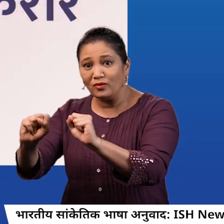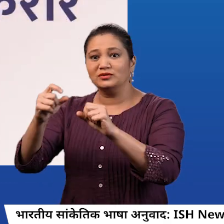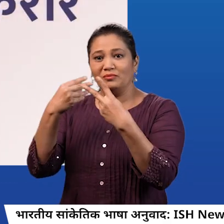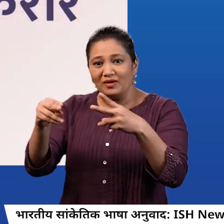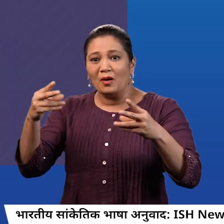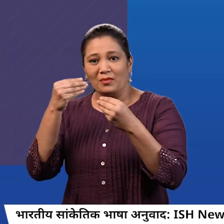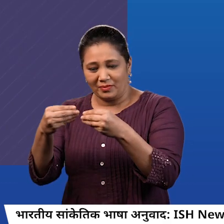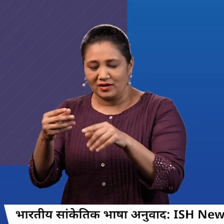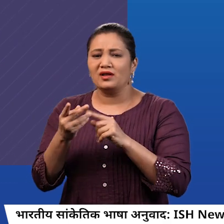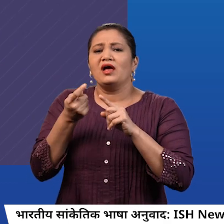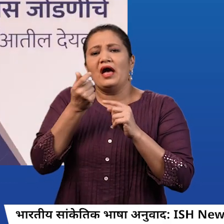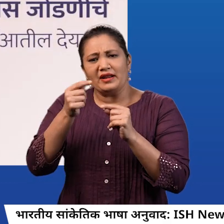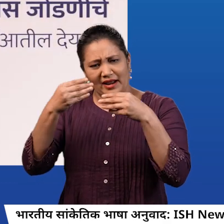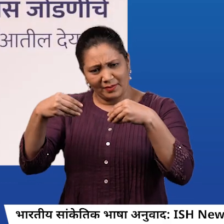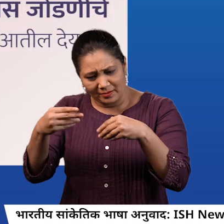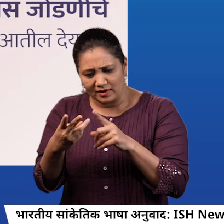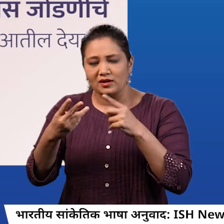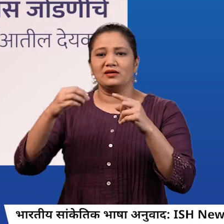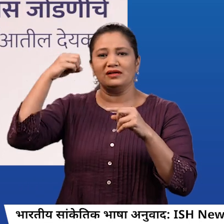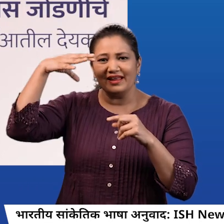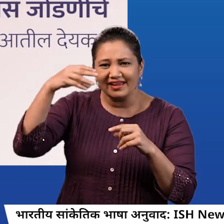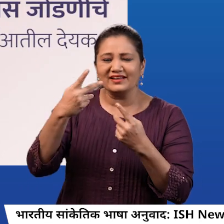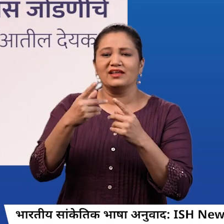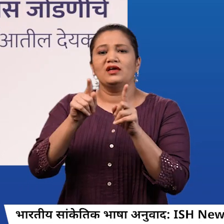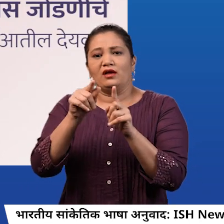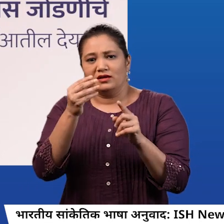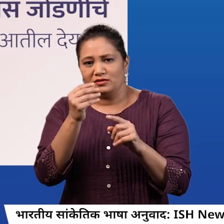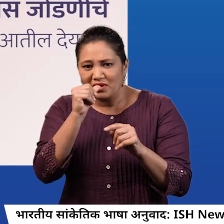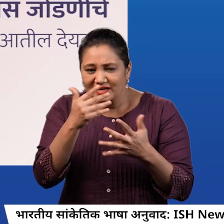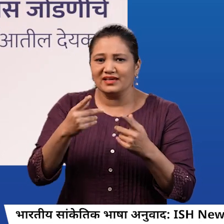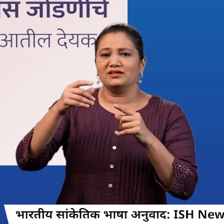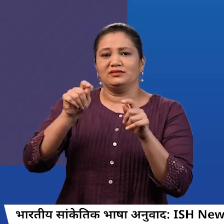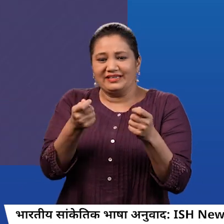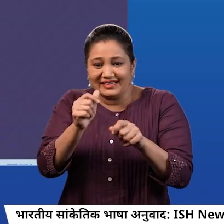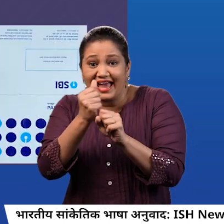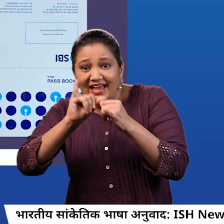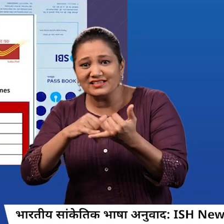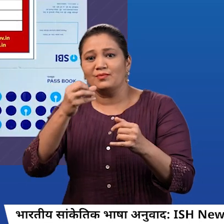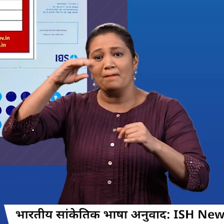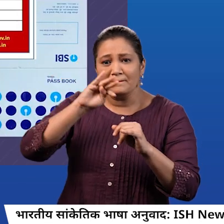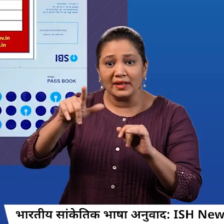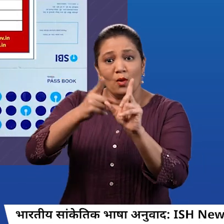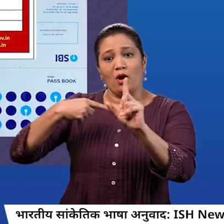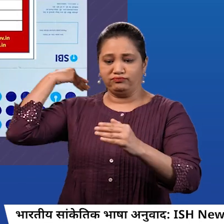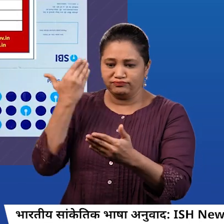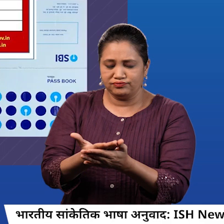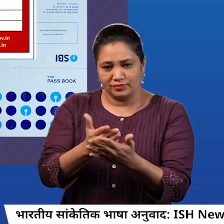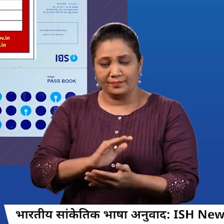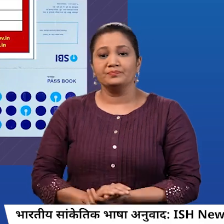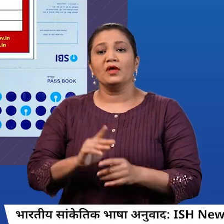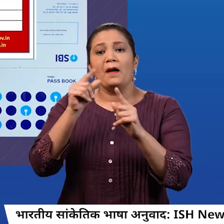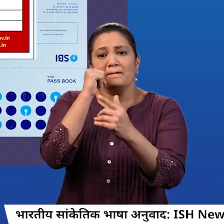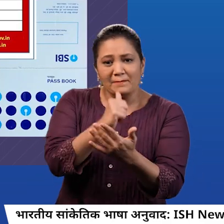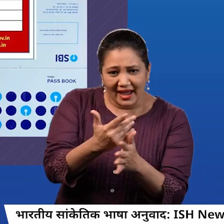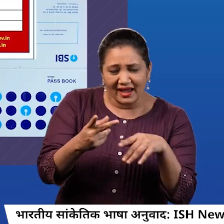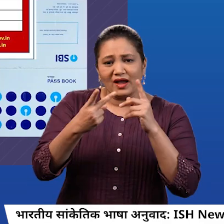भाडे करार, पाणी, वीज तसंच स्वयंपाकाच्या गॅस जोडणीचं किमान 1 वर्षाच्या आतलं देयक, राष्ट्रीय शेड्यूल बँका किंवा टपाल